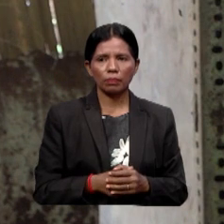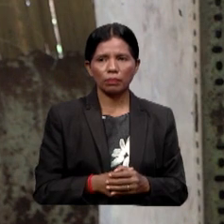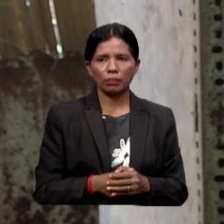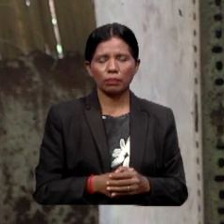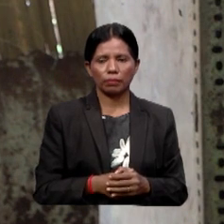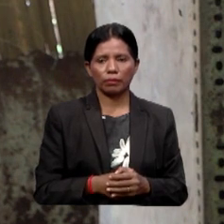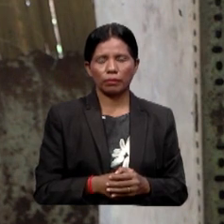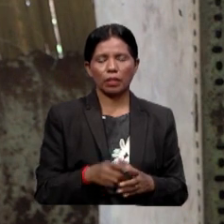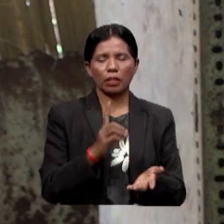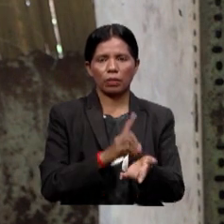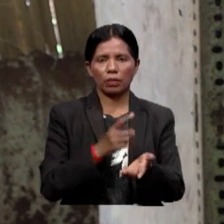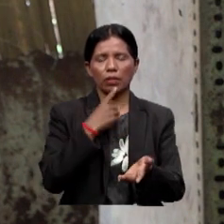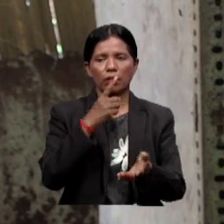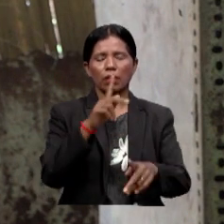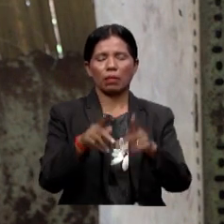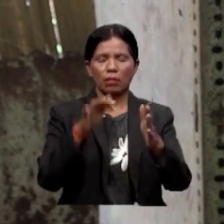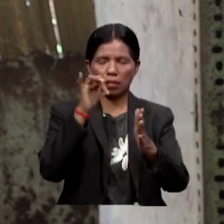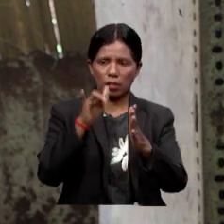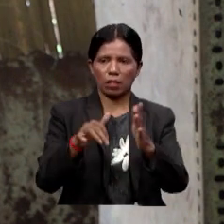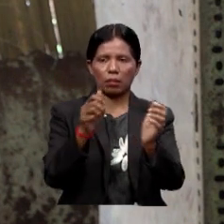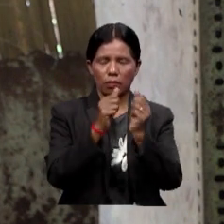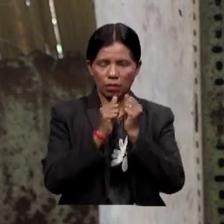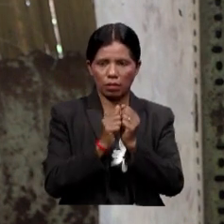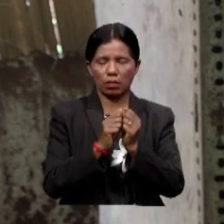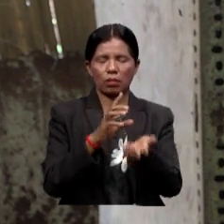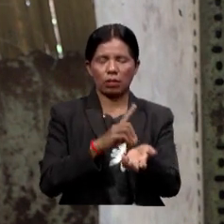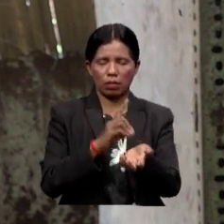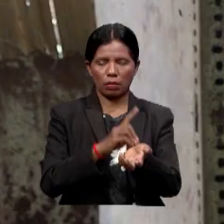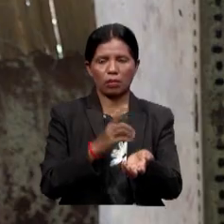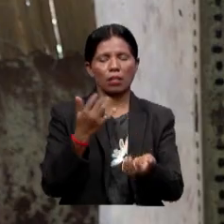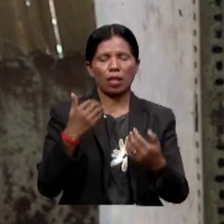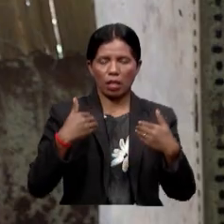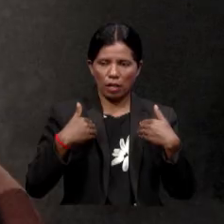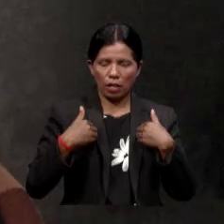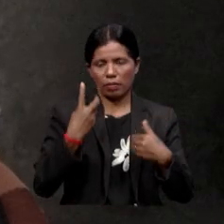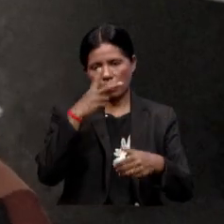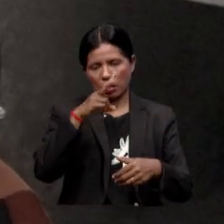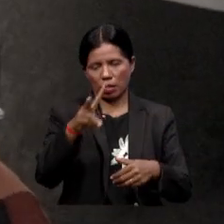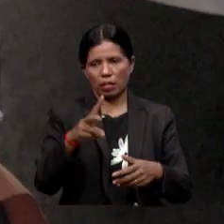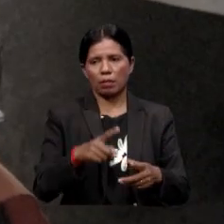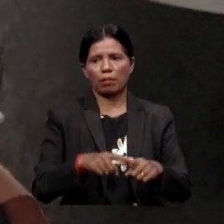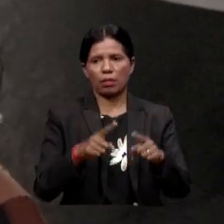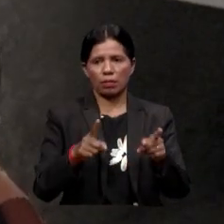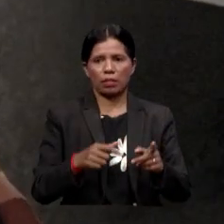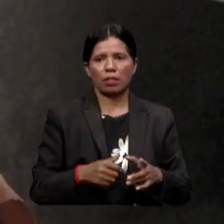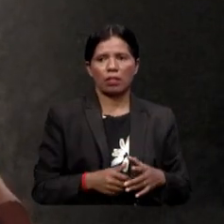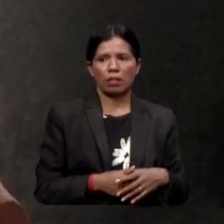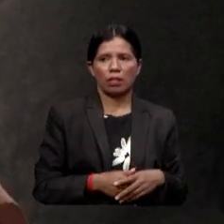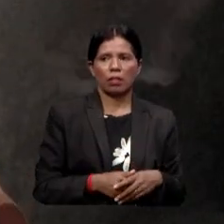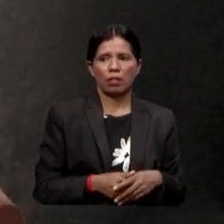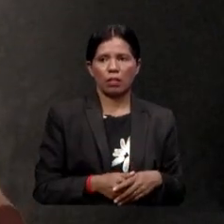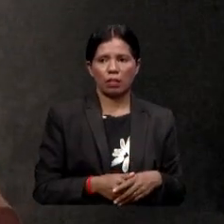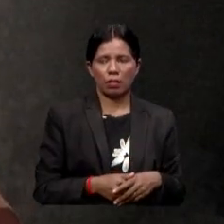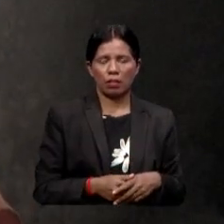Emak saya dah sa set informasi sih. Lah tetor sih ya berhari. Masa